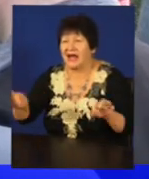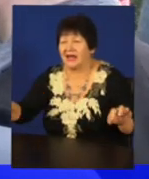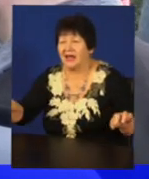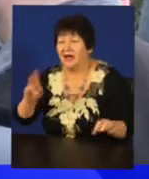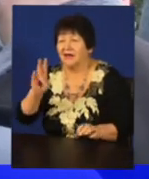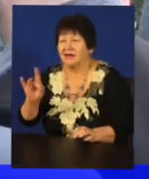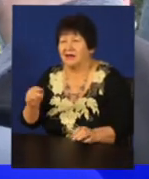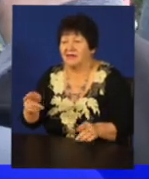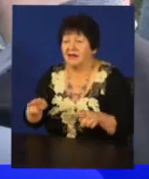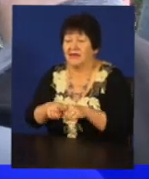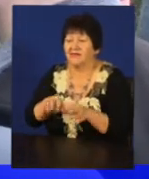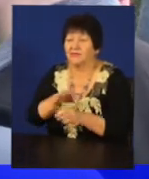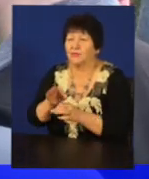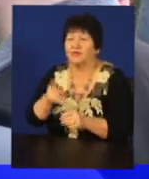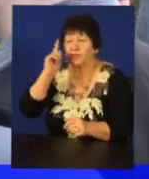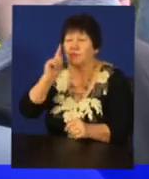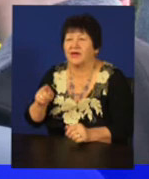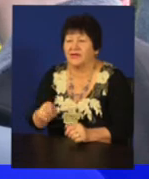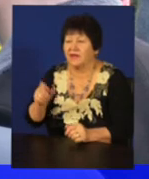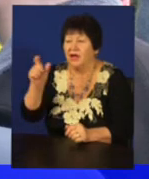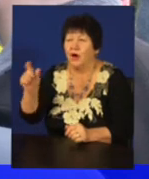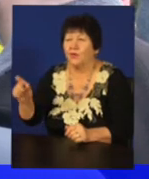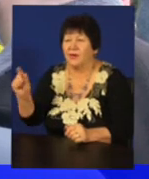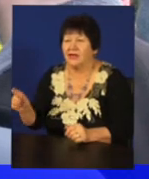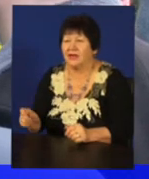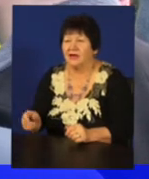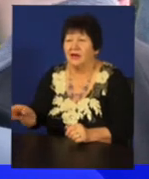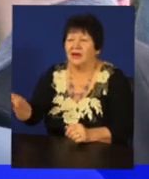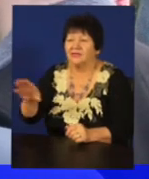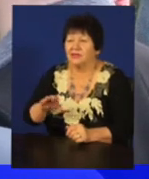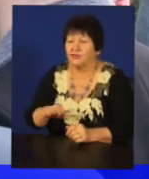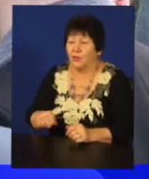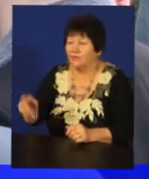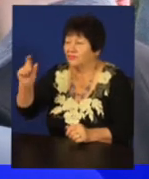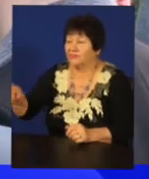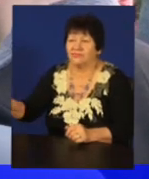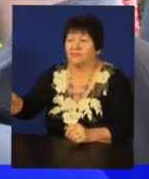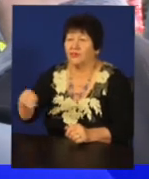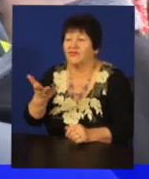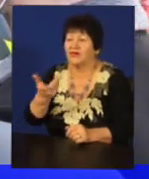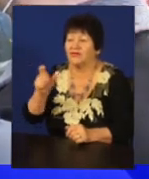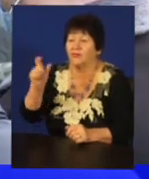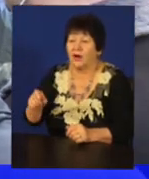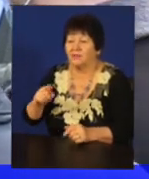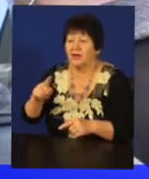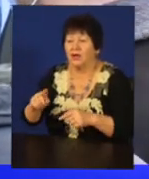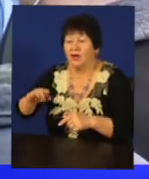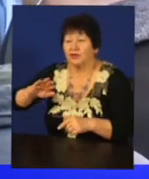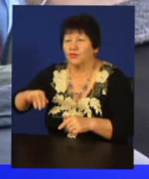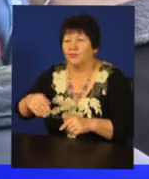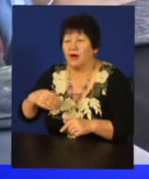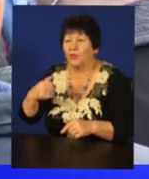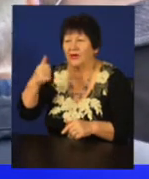acestui proiect, cum credeți? Câți oameni imediat se vor conecta și câți oameni, de exemplu, după un an de